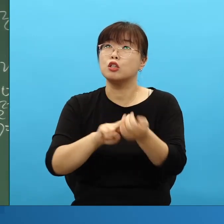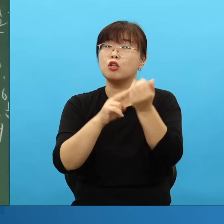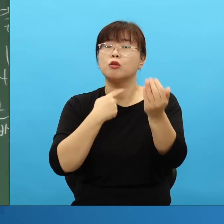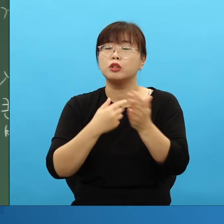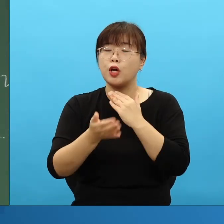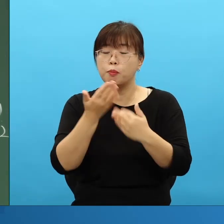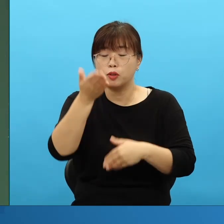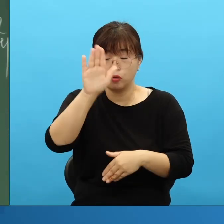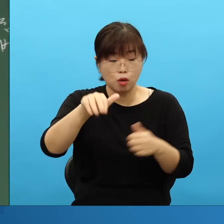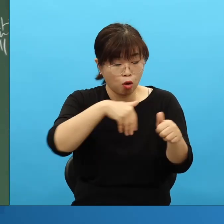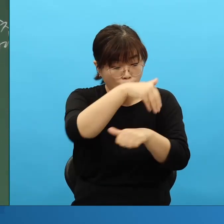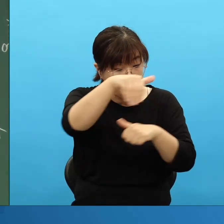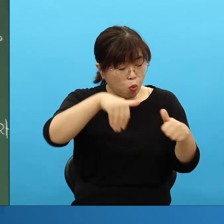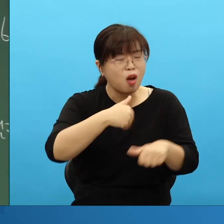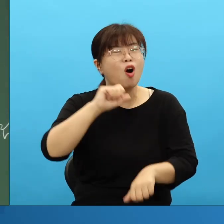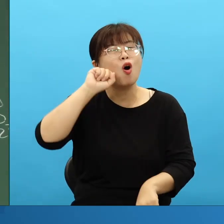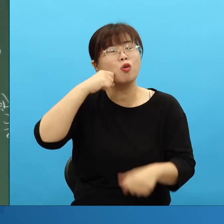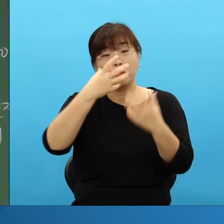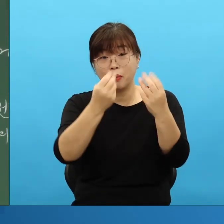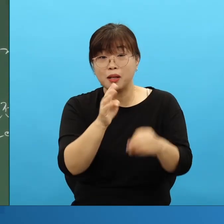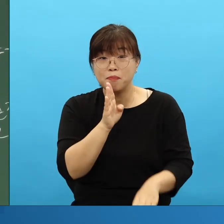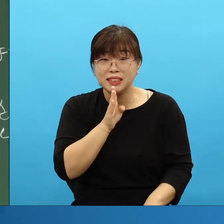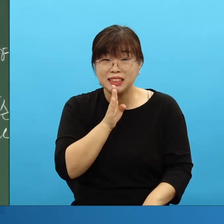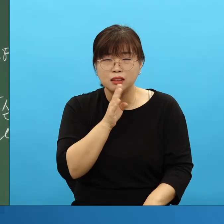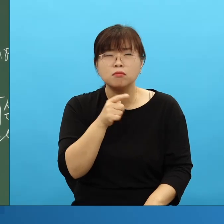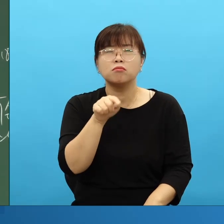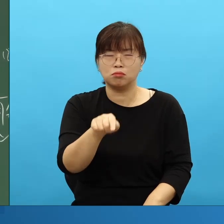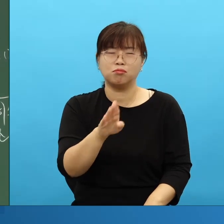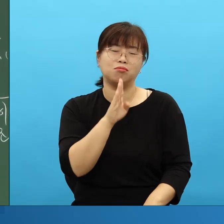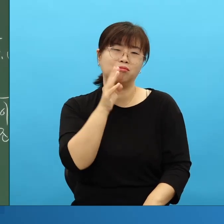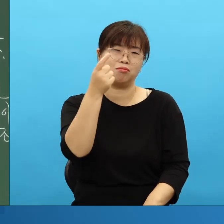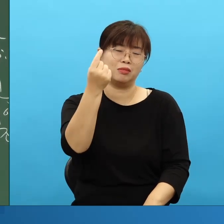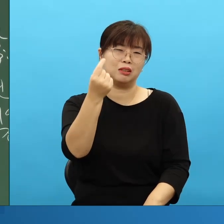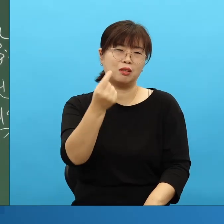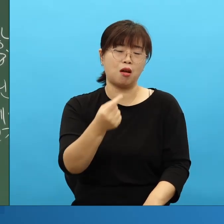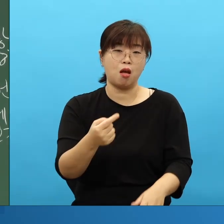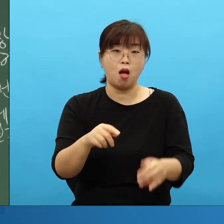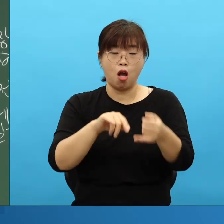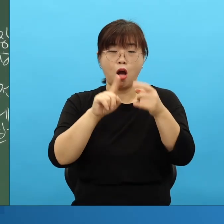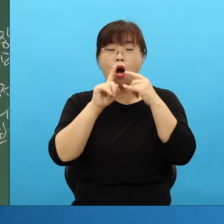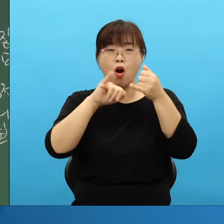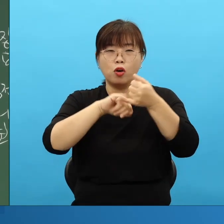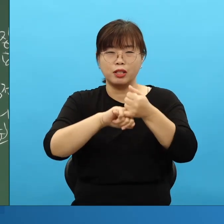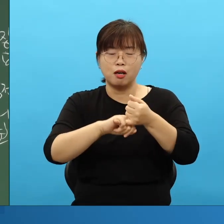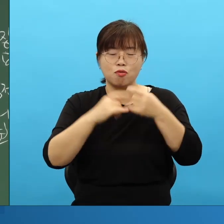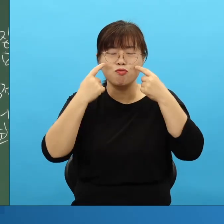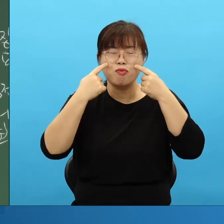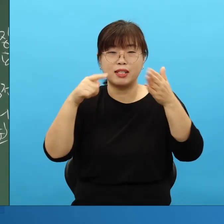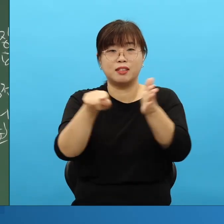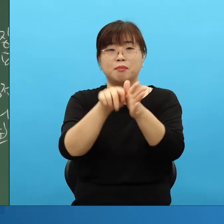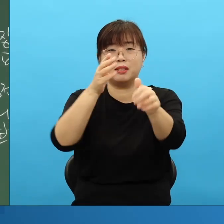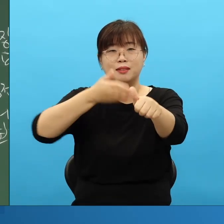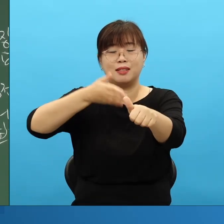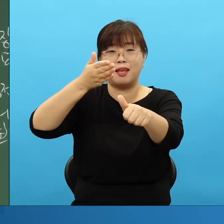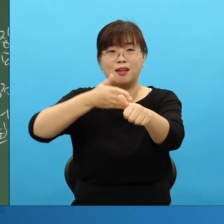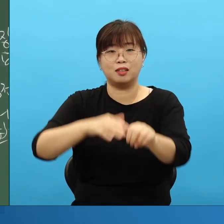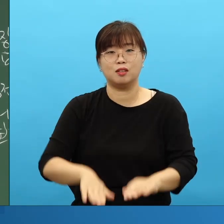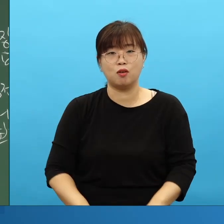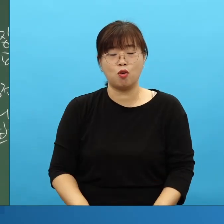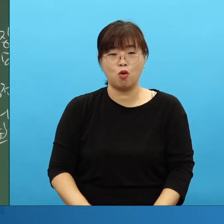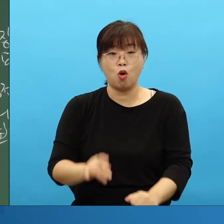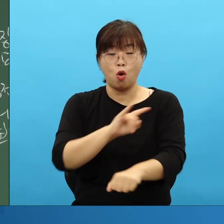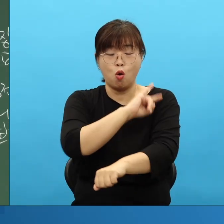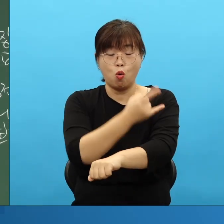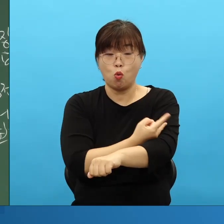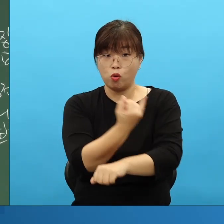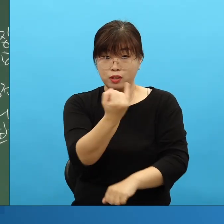world evangelization. 만약 굳게 잡으셔야 돼요. May you firmly hold on to the covenant. 지난주도 얘기했죠. 우리 권사님들. 언약 굳게 잡으셔야 돼요. I